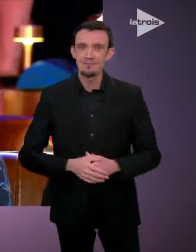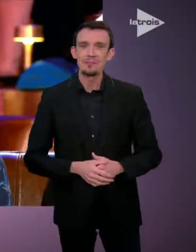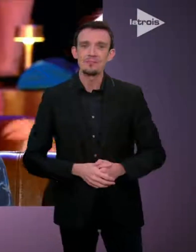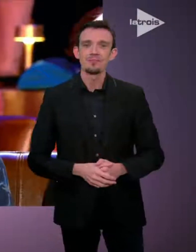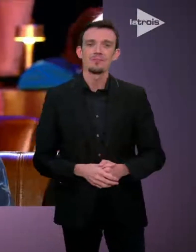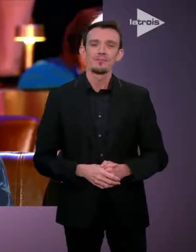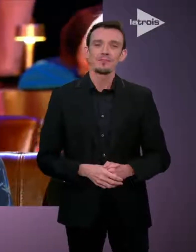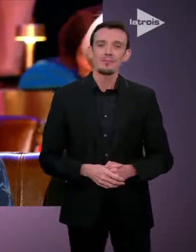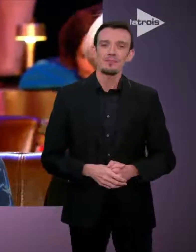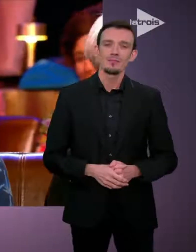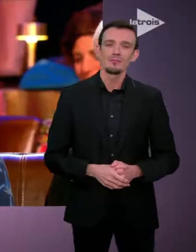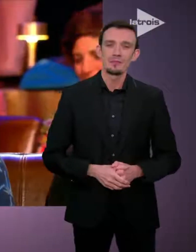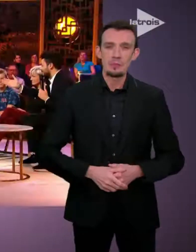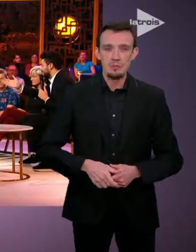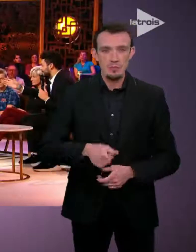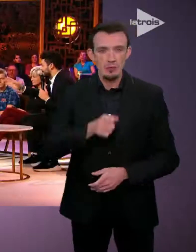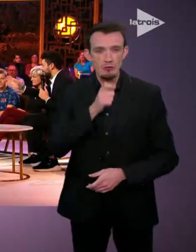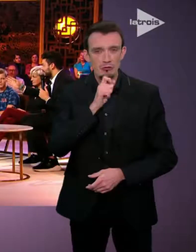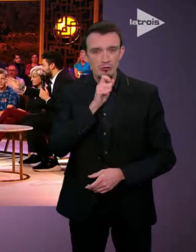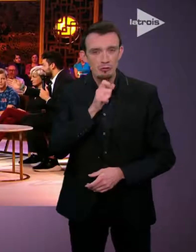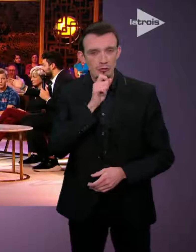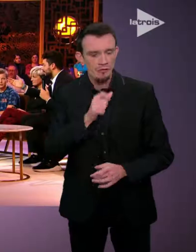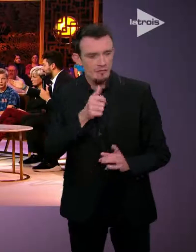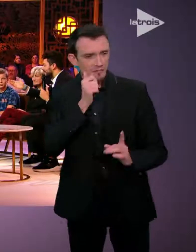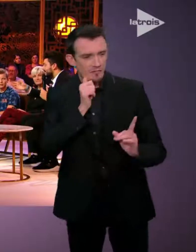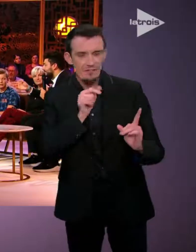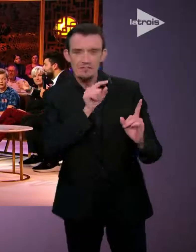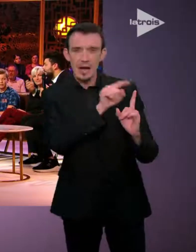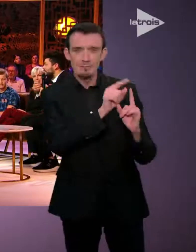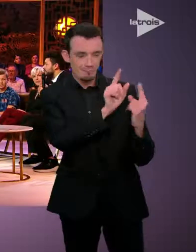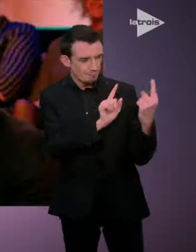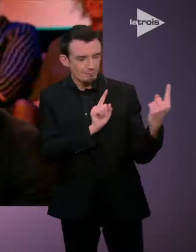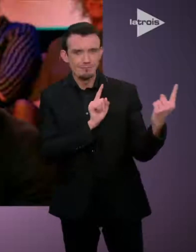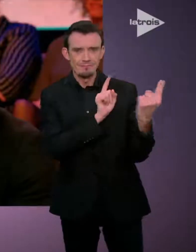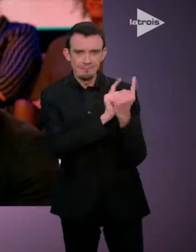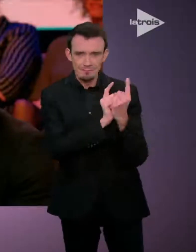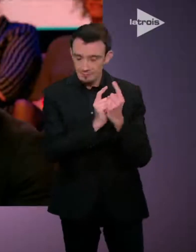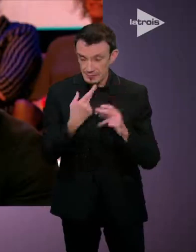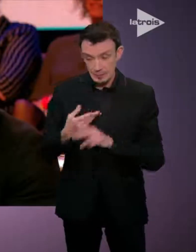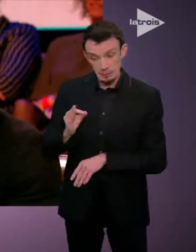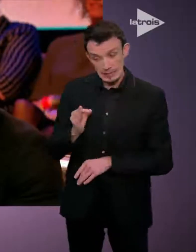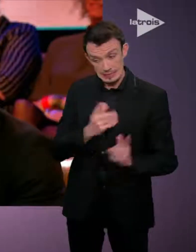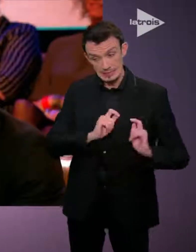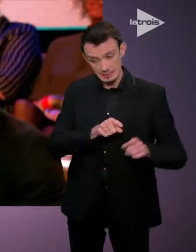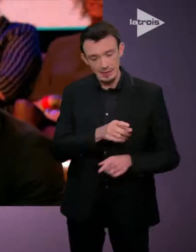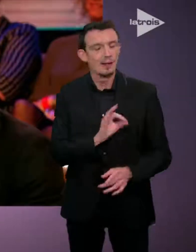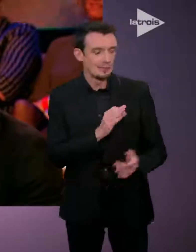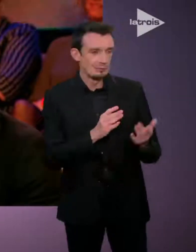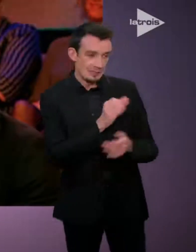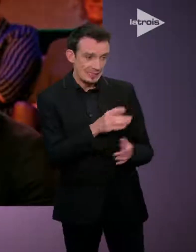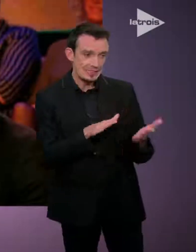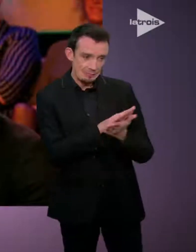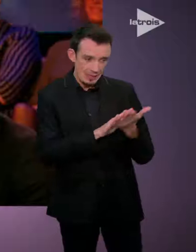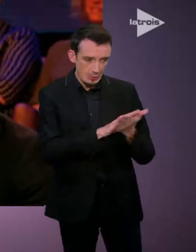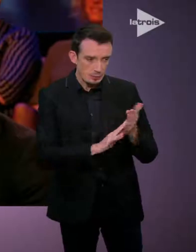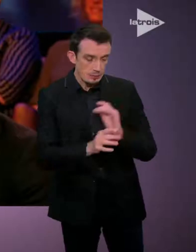Tout à l'heure, j'ai rencontré cette dame qui est fantastique et formidable et elle m'a dit il faut que tu... Bénédicte. Bénédicte, pardon. Et elle m'a dit il faut absolument que tu aies un